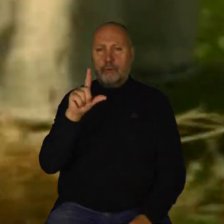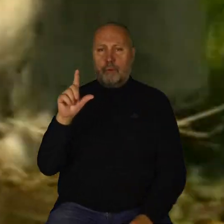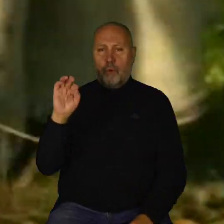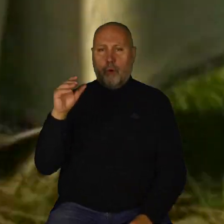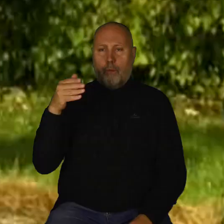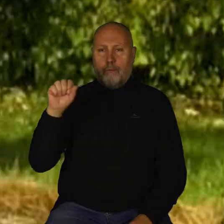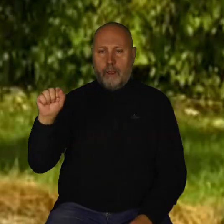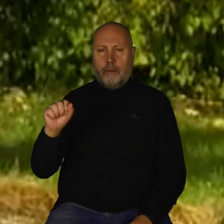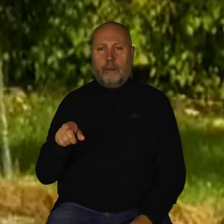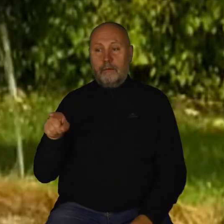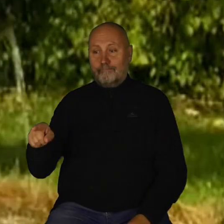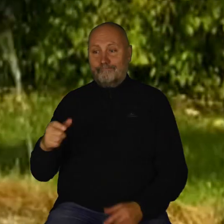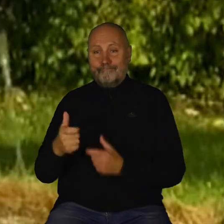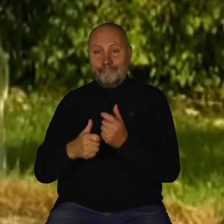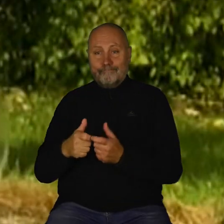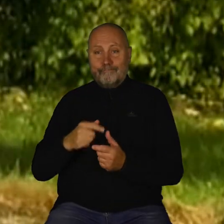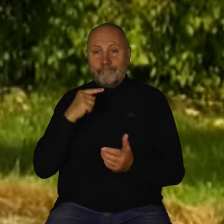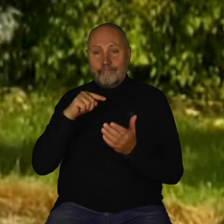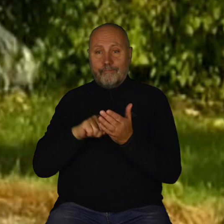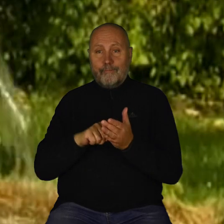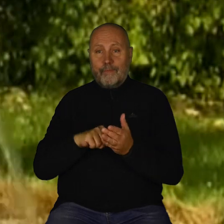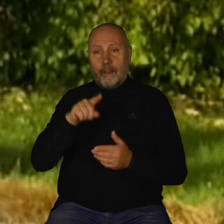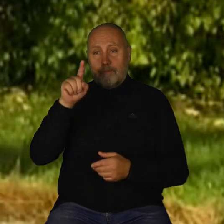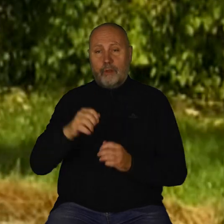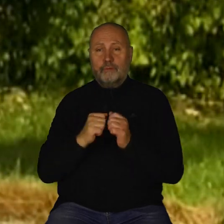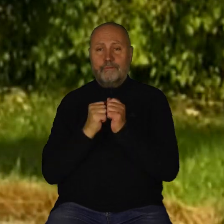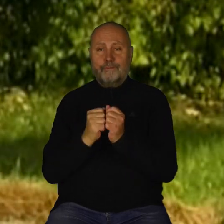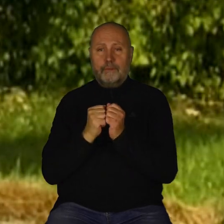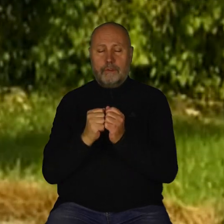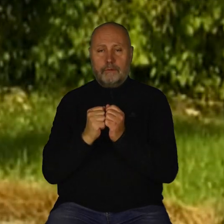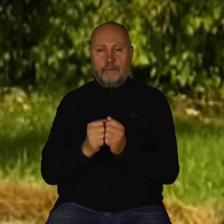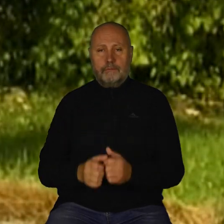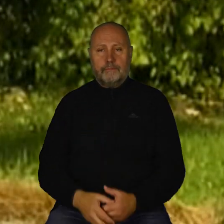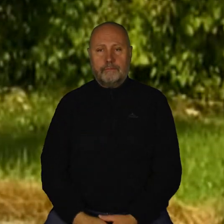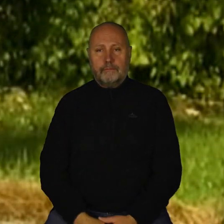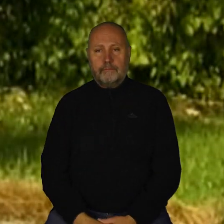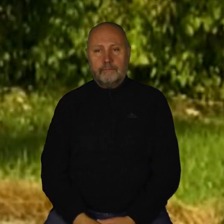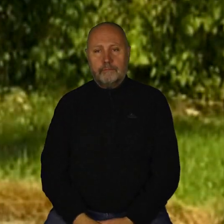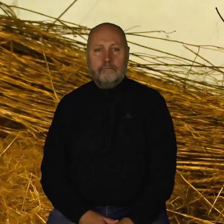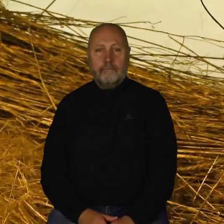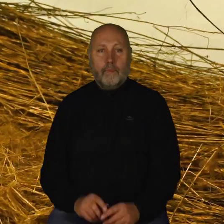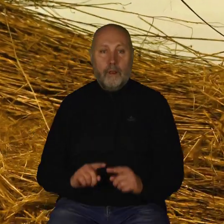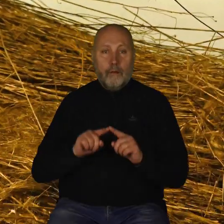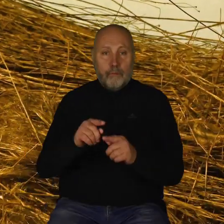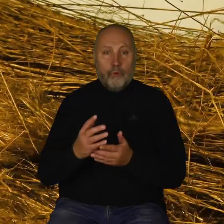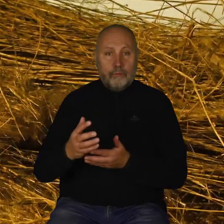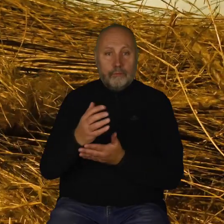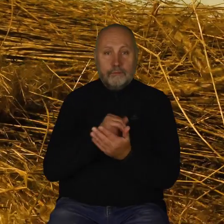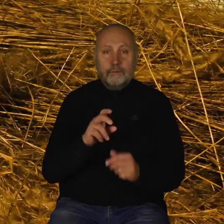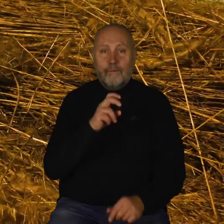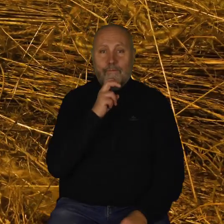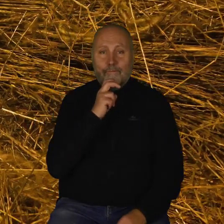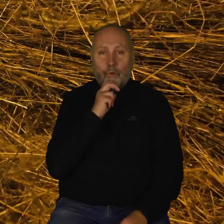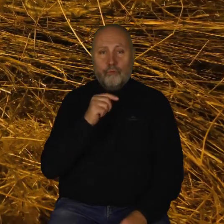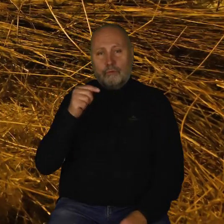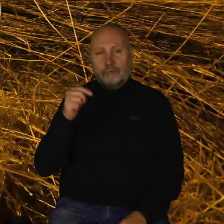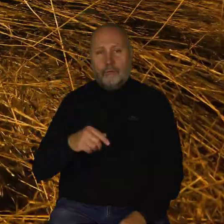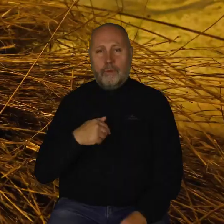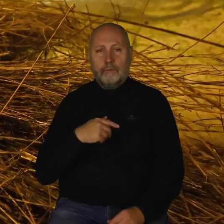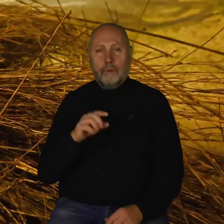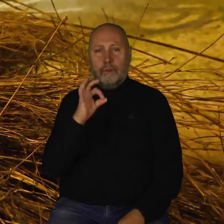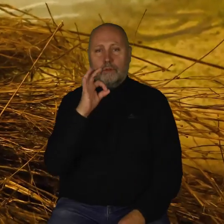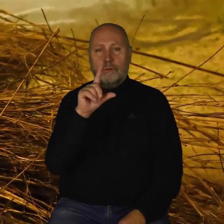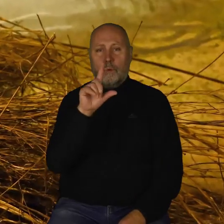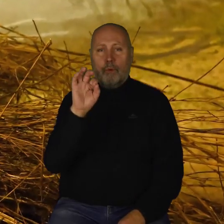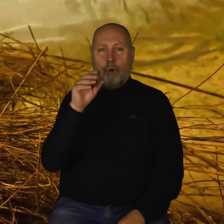słomy czynności te wykonywano we wrześniu po wyciągnięciu z wody należało